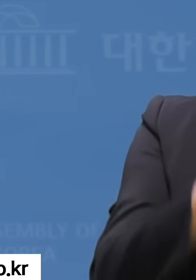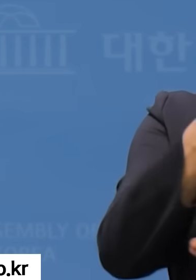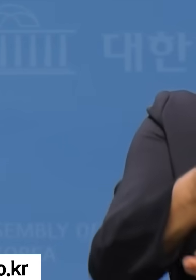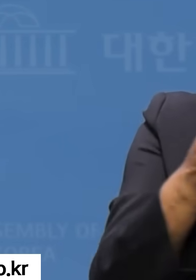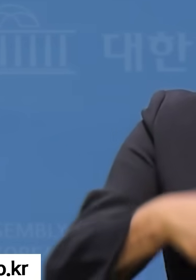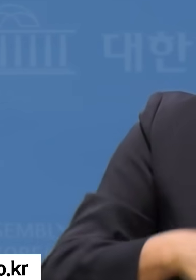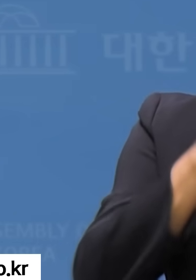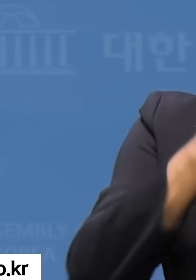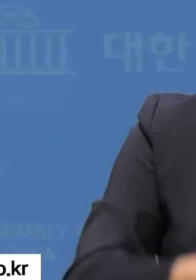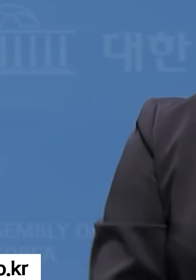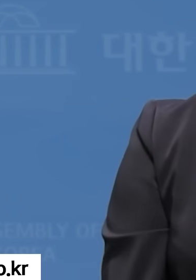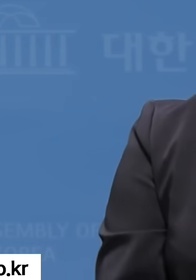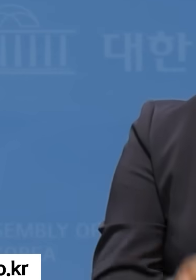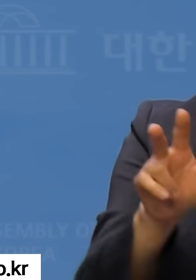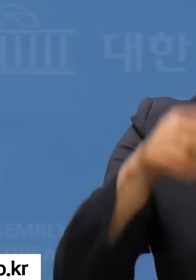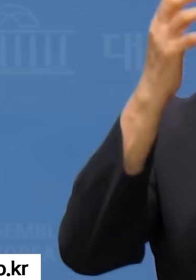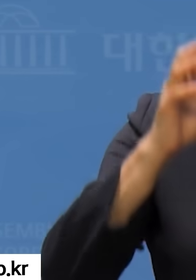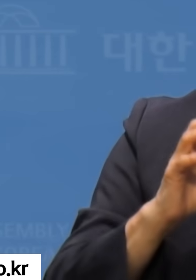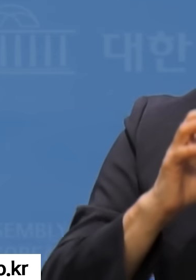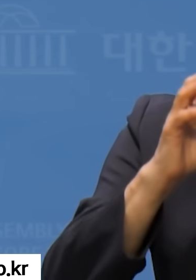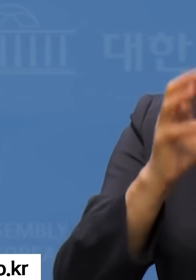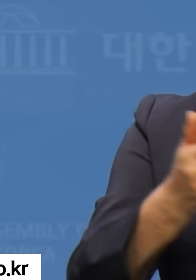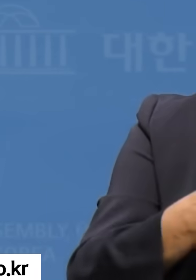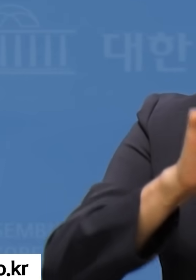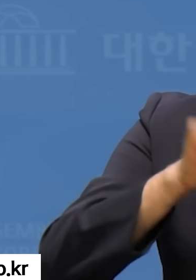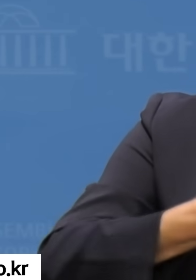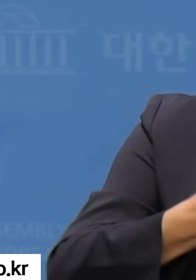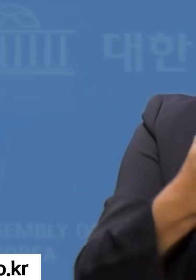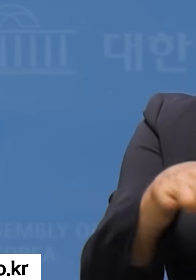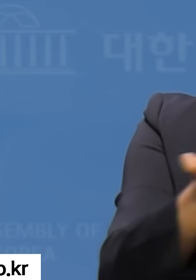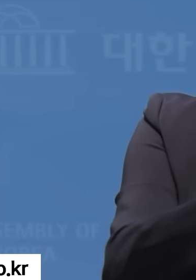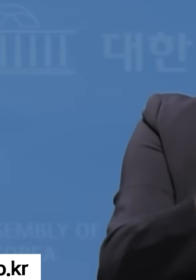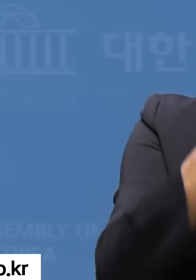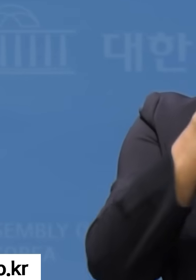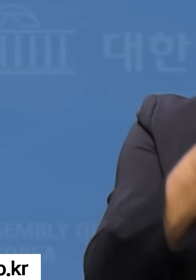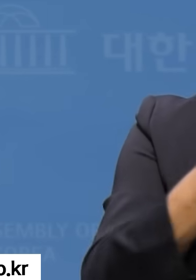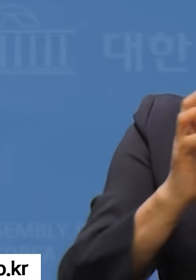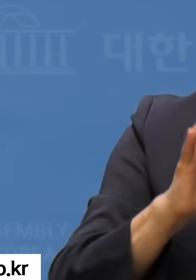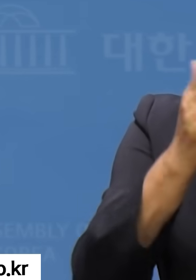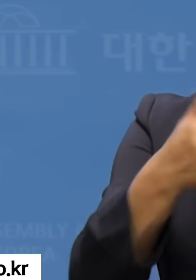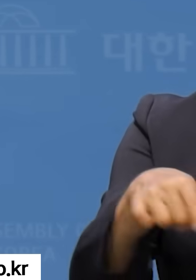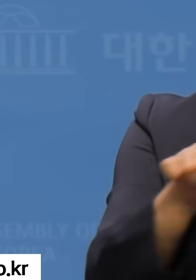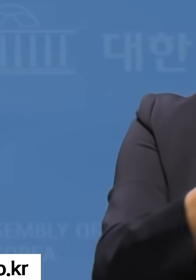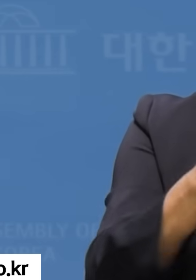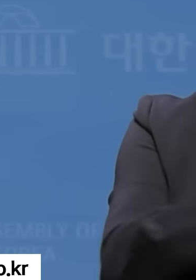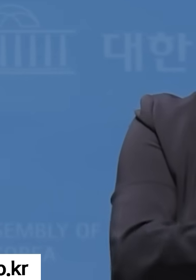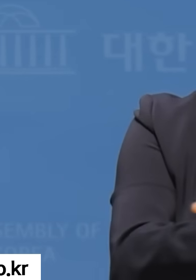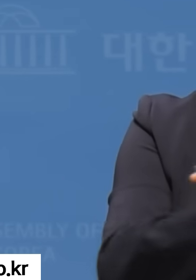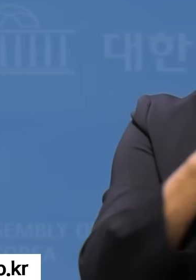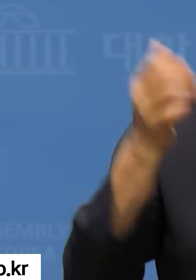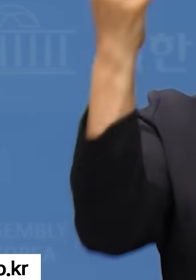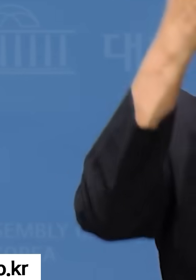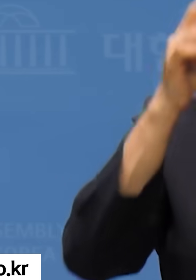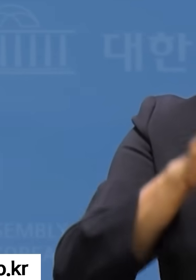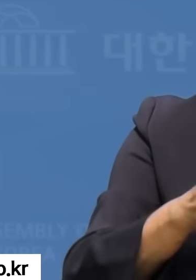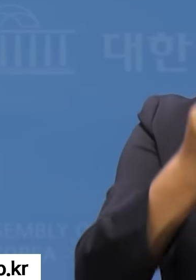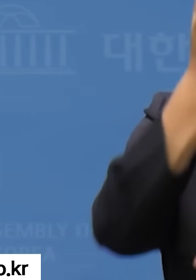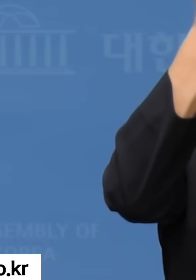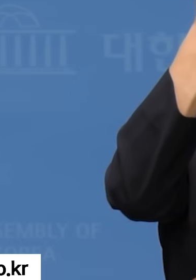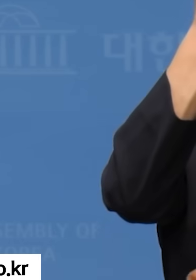합니다. 지금의 대한민국과 자기 자신을 잊게 해준 호국 영령에 대한 최소한의